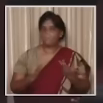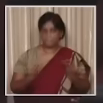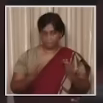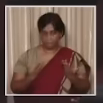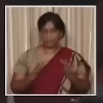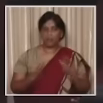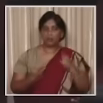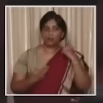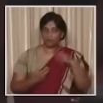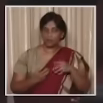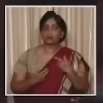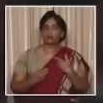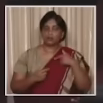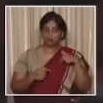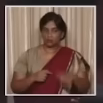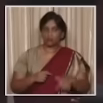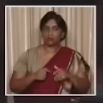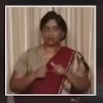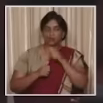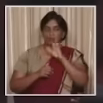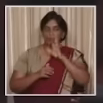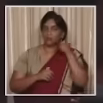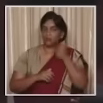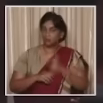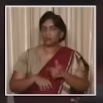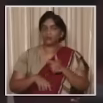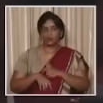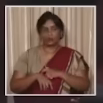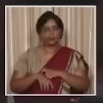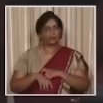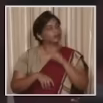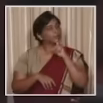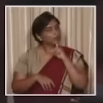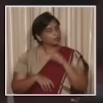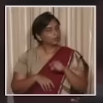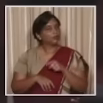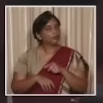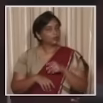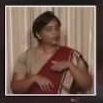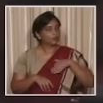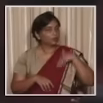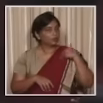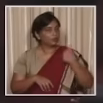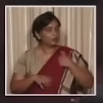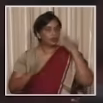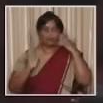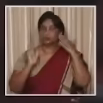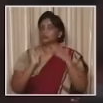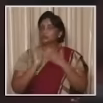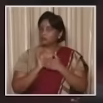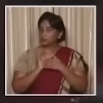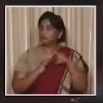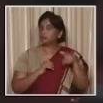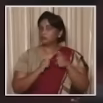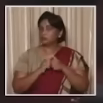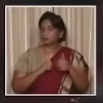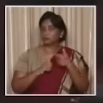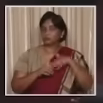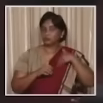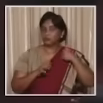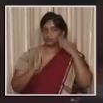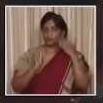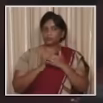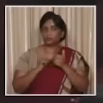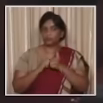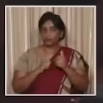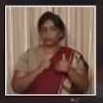නැහැ. ඒකින්ද මේක ඉතාම ඓතිහාසික කාරණයක් වගේම ප්‍රධානතම සංදිස්ථානයක් වෙනවා. මොකද මේ සංදිස්ථානය පසු